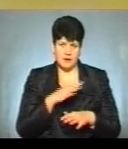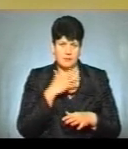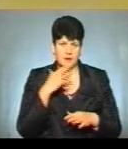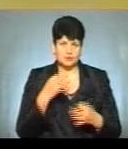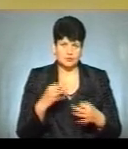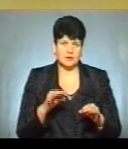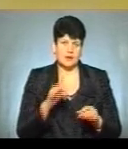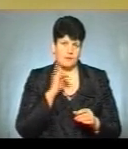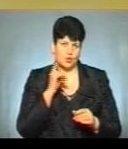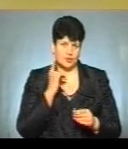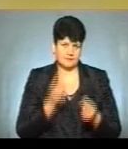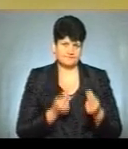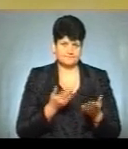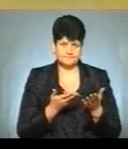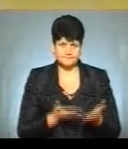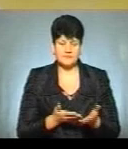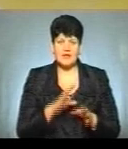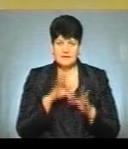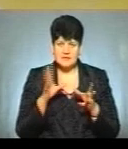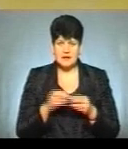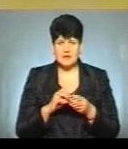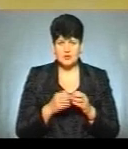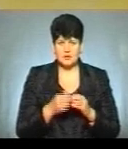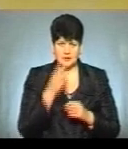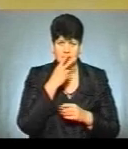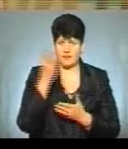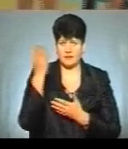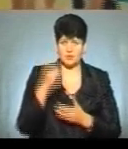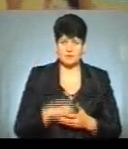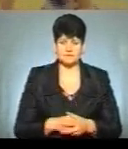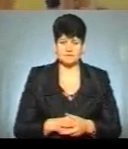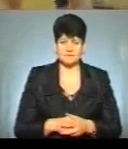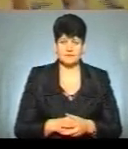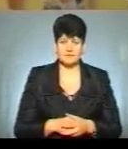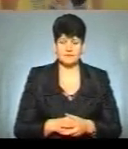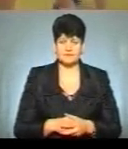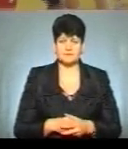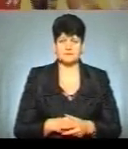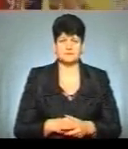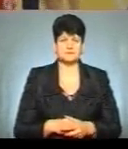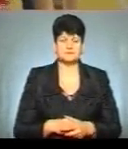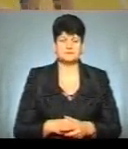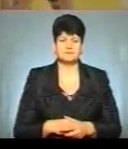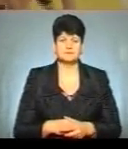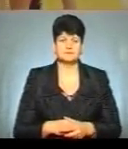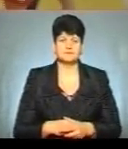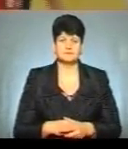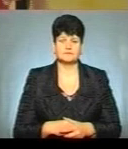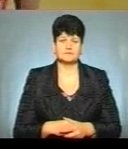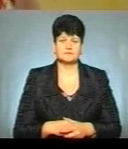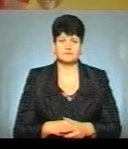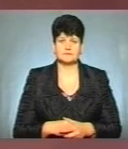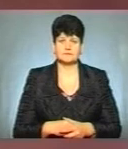підпускали до цієї гри. Ну так, в загальному результат на табло. Світлана Лазорик, Андрій Прокопів. Новини на